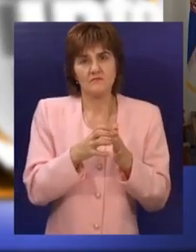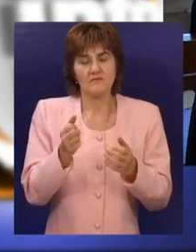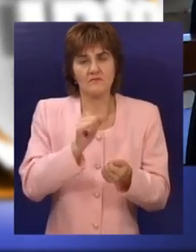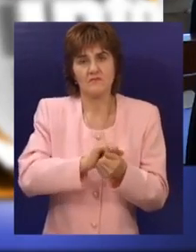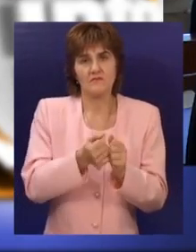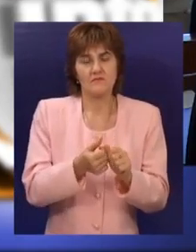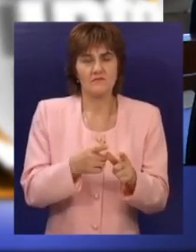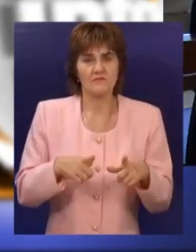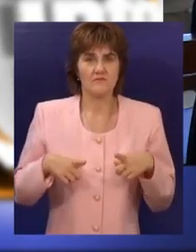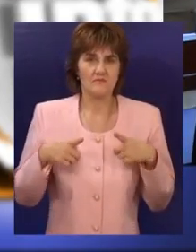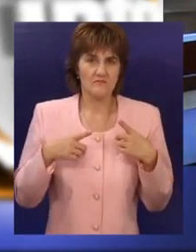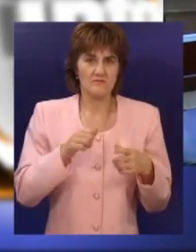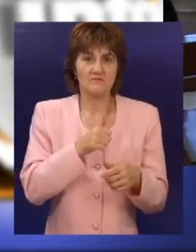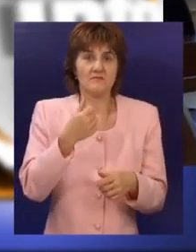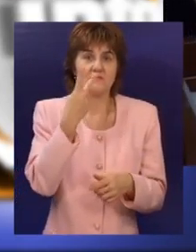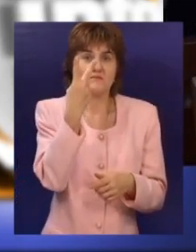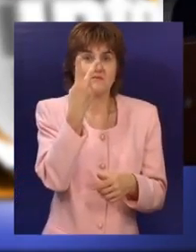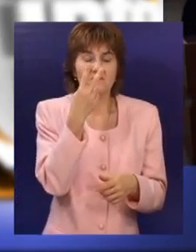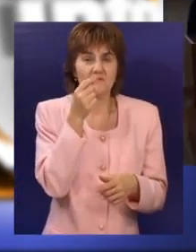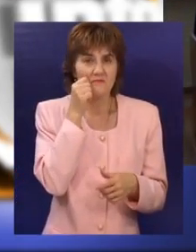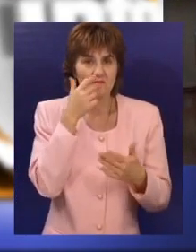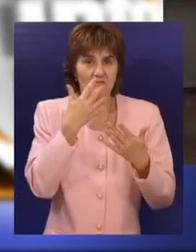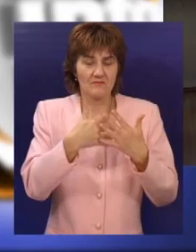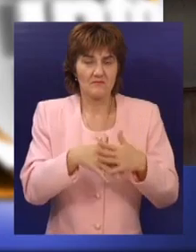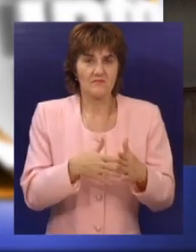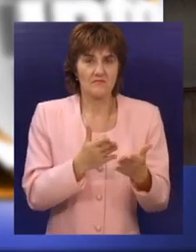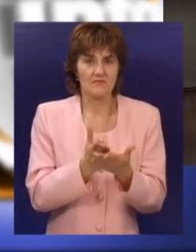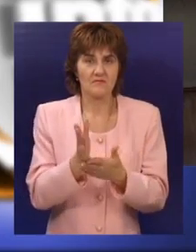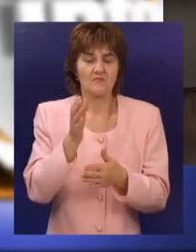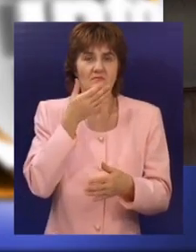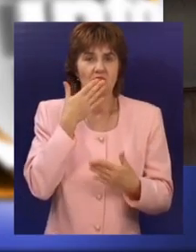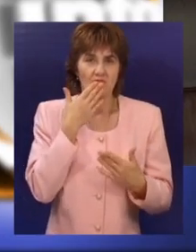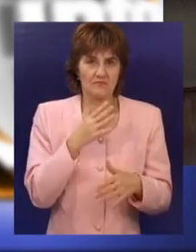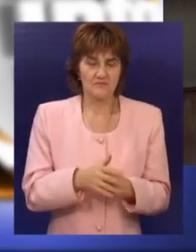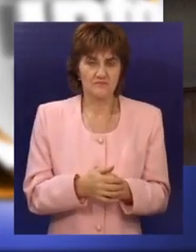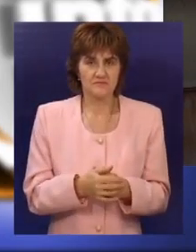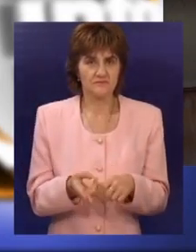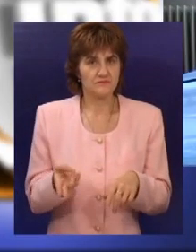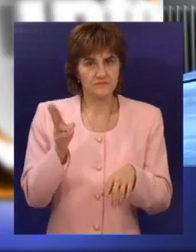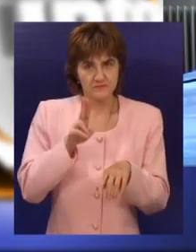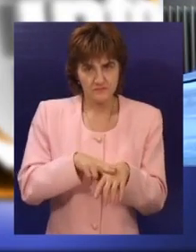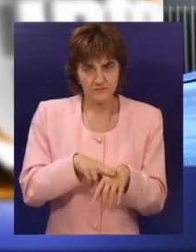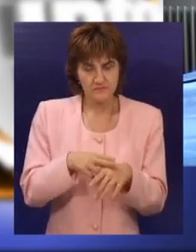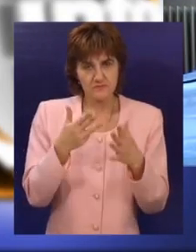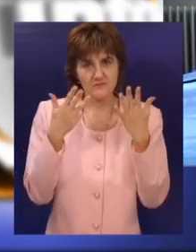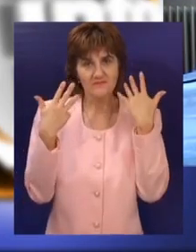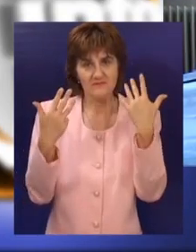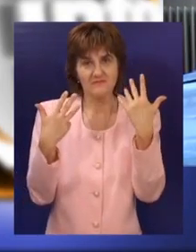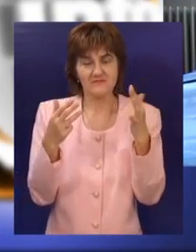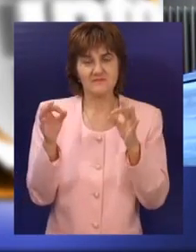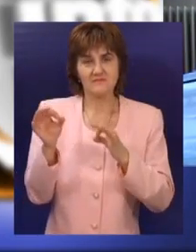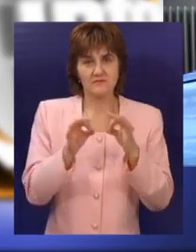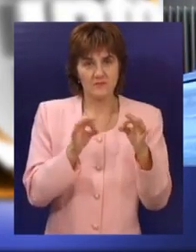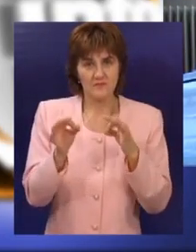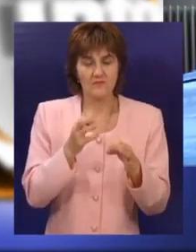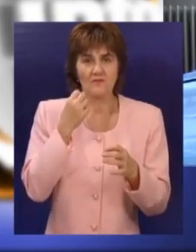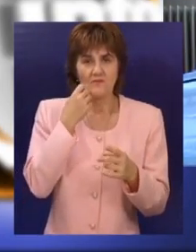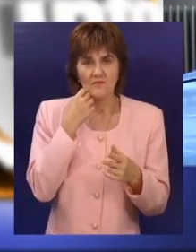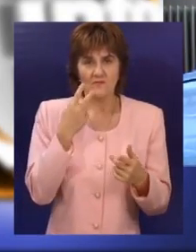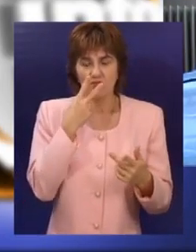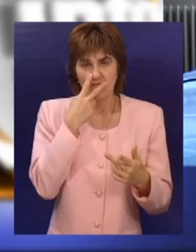da živi, svega 2 predmeta, odnosno preduzeća. Najveći broj svih preduzeća, 90%, nakon